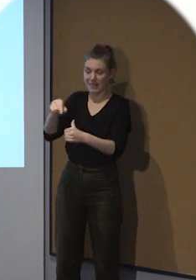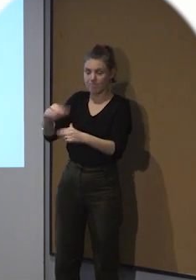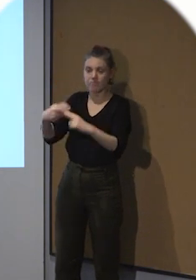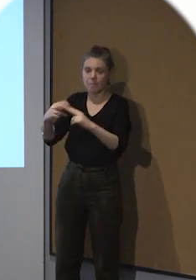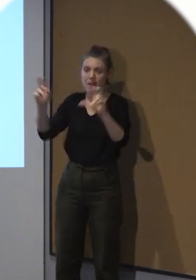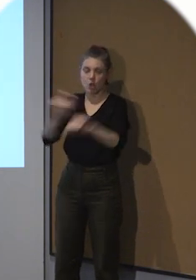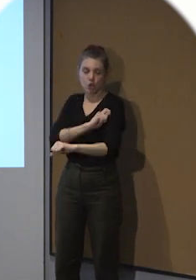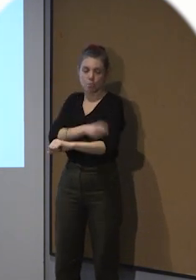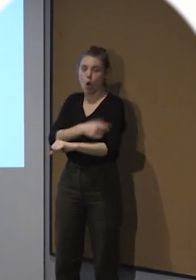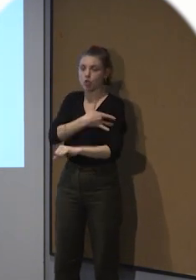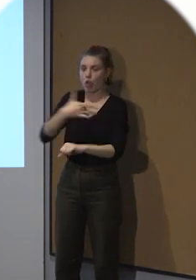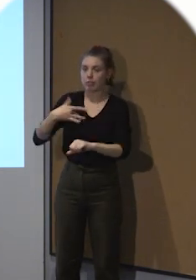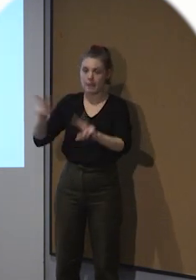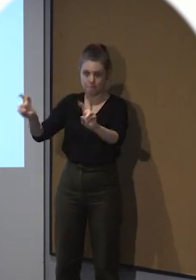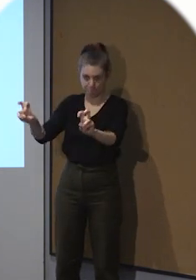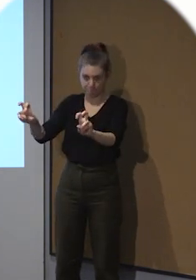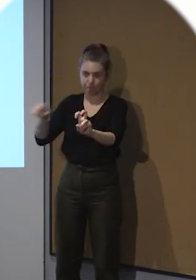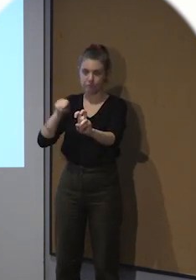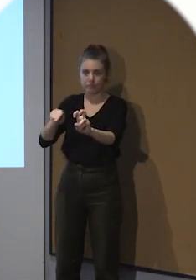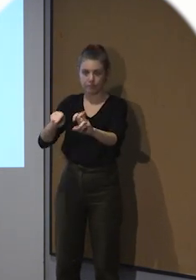elle est vouée à